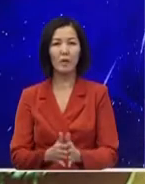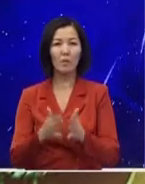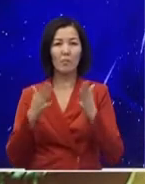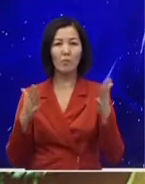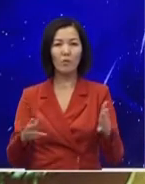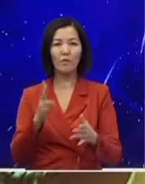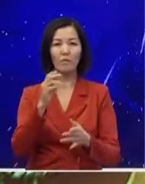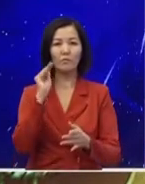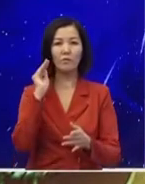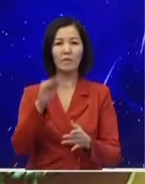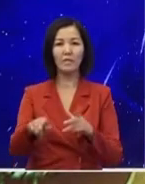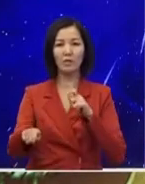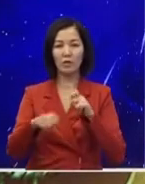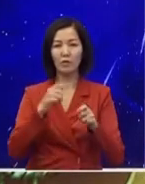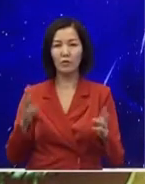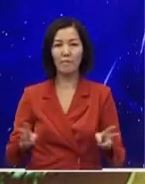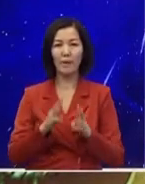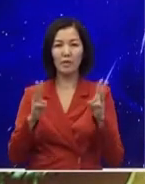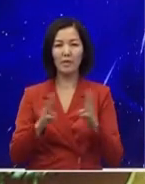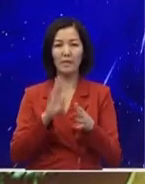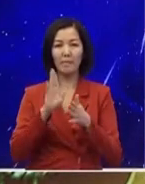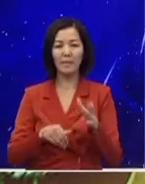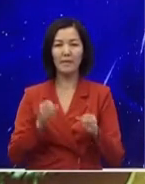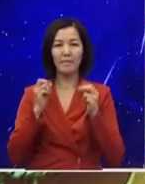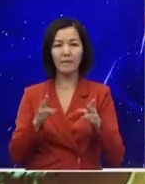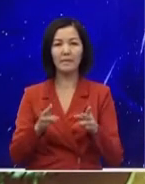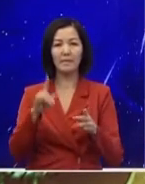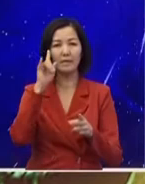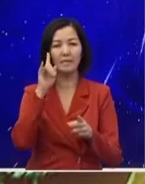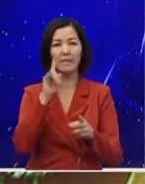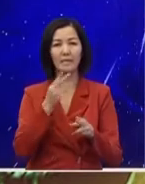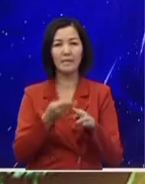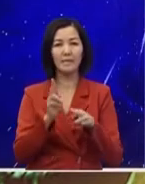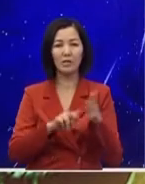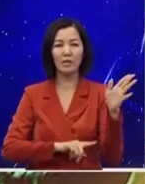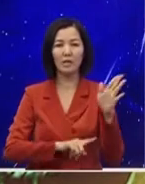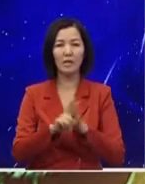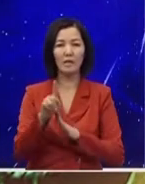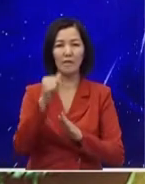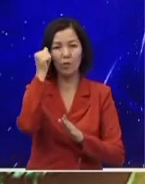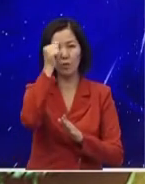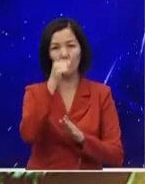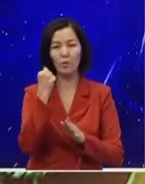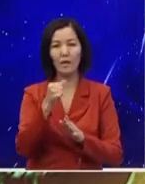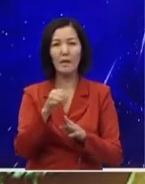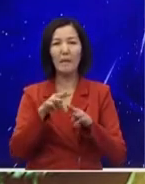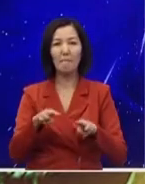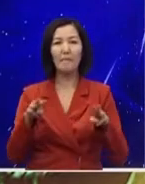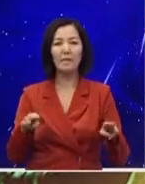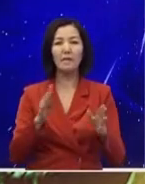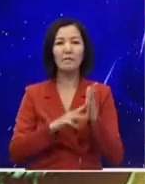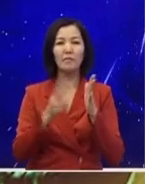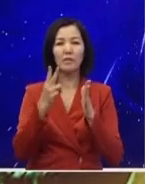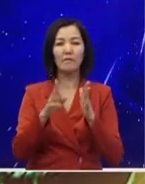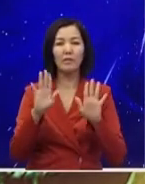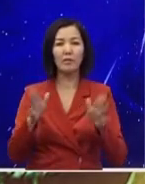Более 200 тысяч нарушений пожарной безопасности выявлено в Казахстане с начала текущего года. По словам министра, 92%